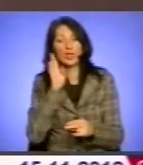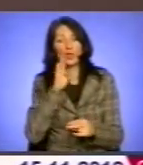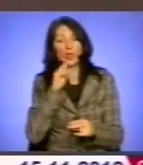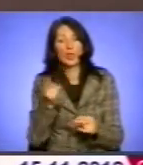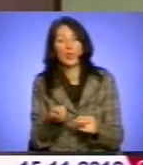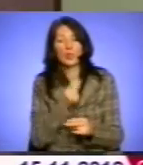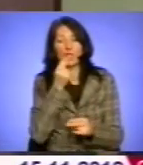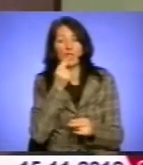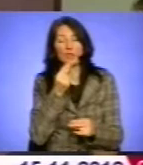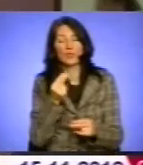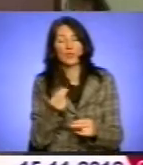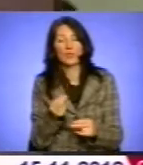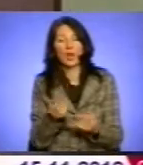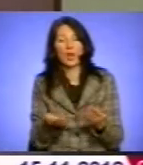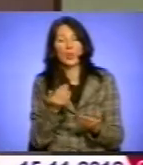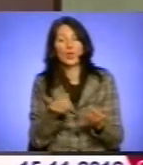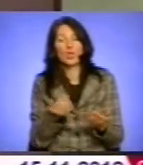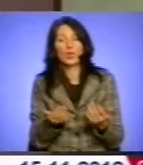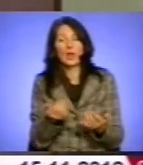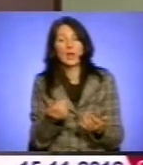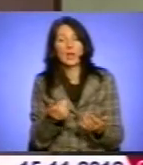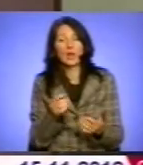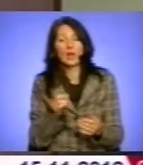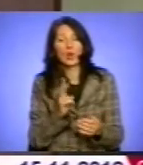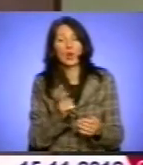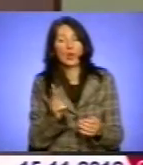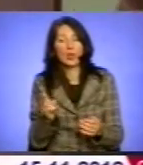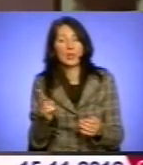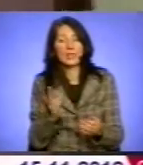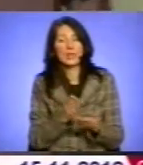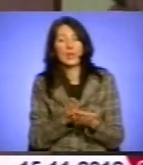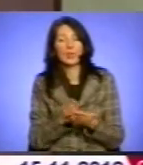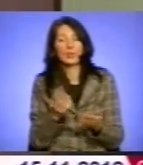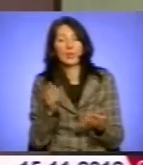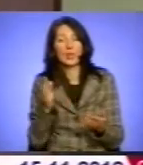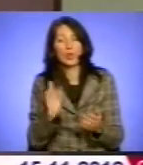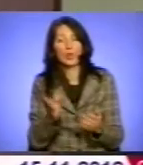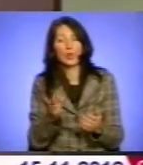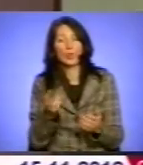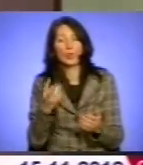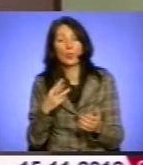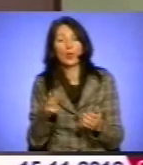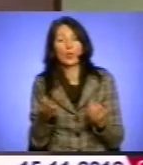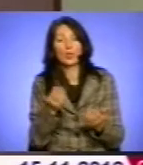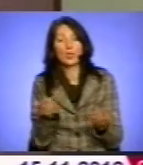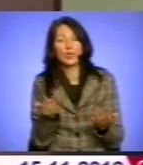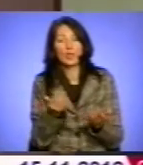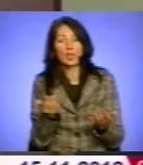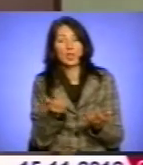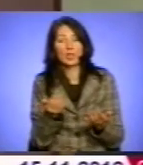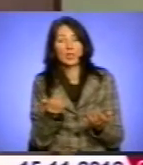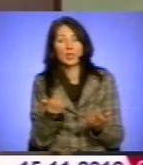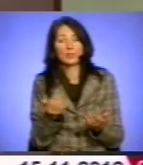без їжі. Можливо, навіть можливо для когось там взаємообміну, наприклад, якщо там можливо десь